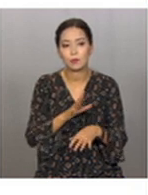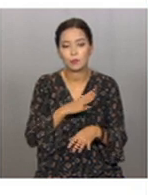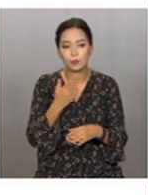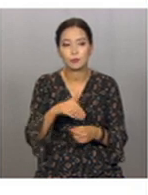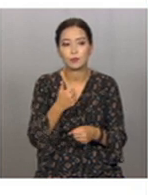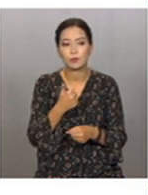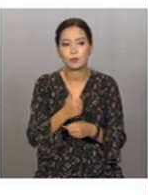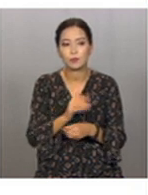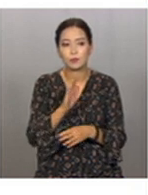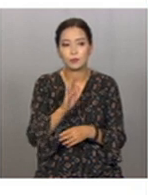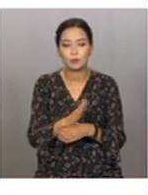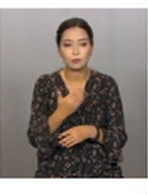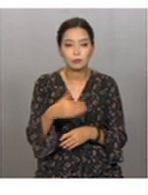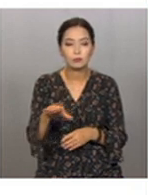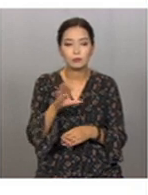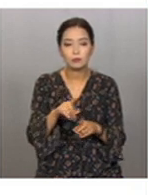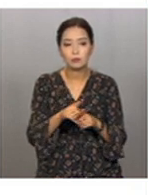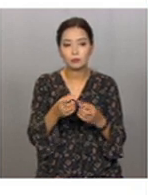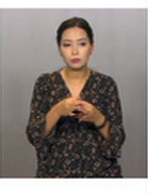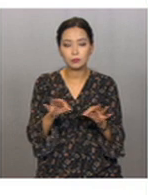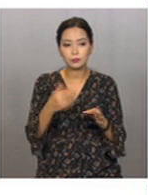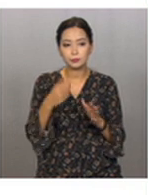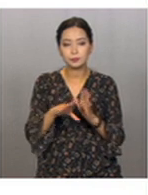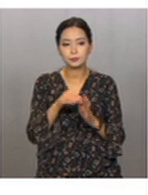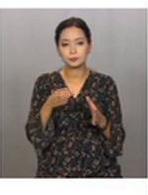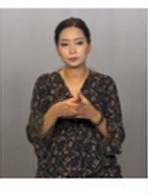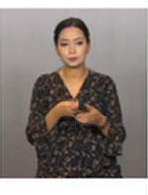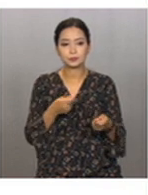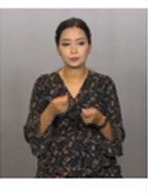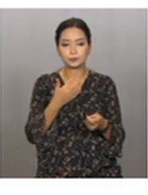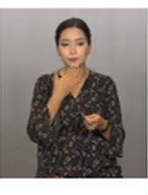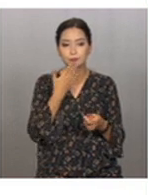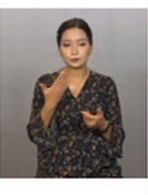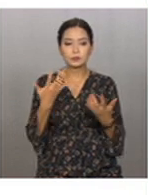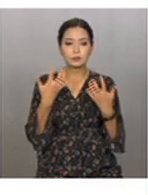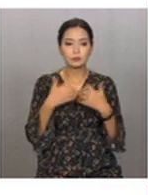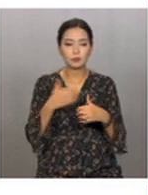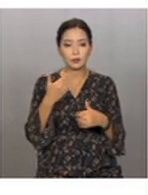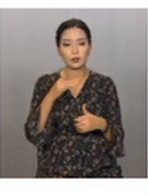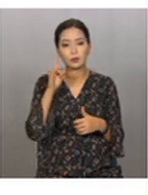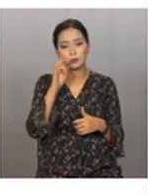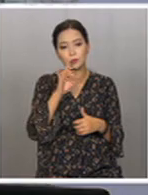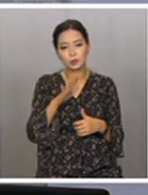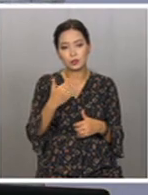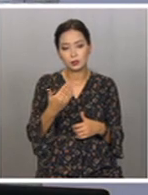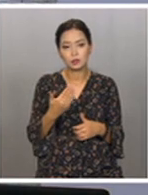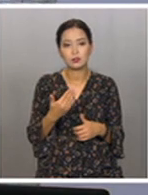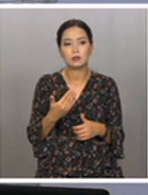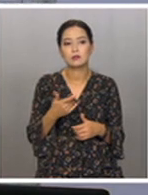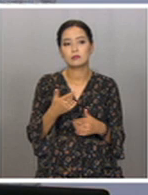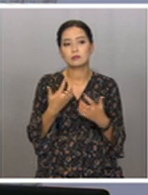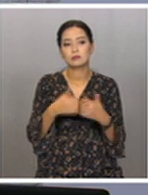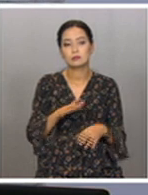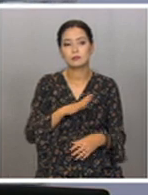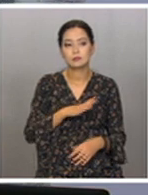үкіметі либералды демократиялық партия басқаратын ұлттық автономияны тануға мүдделі емес еді.